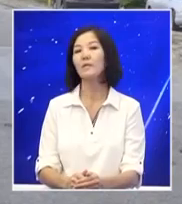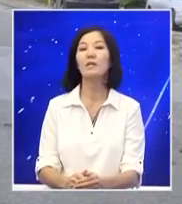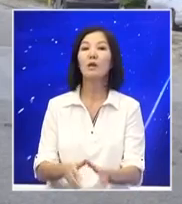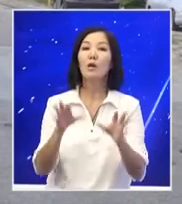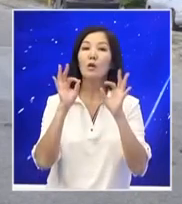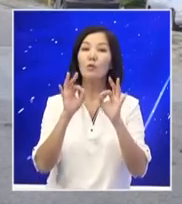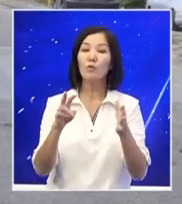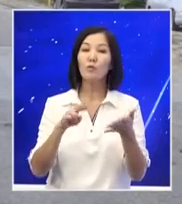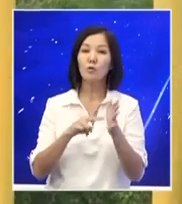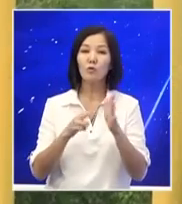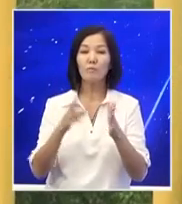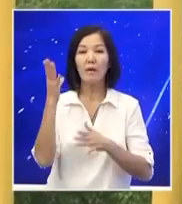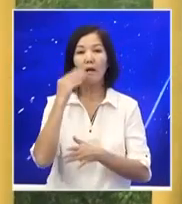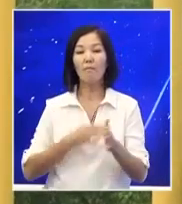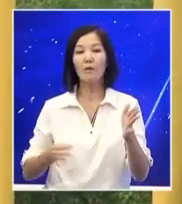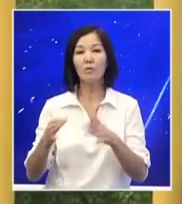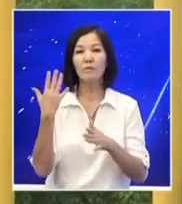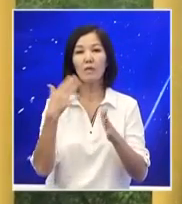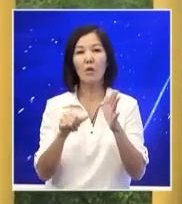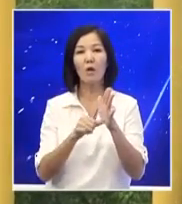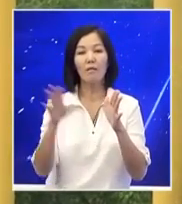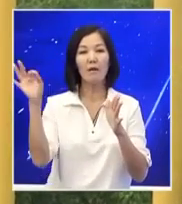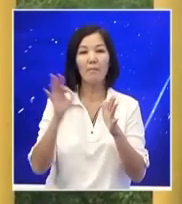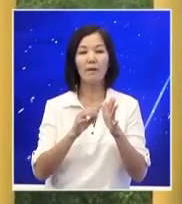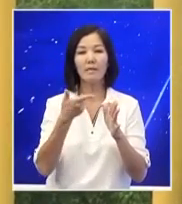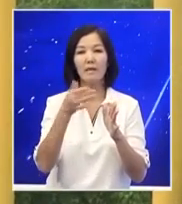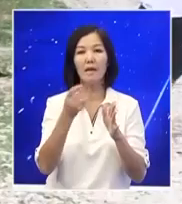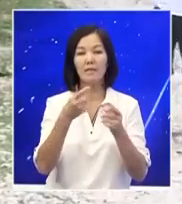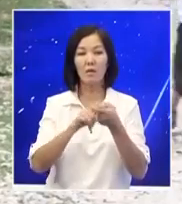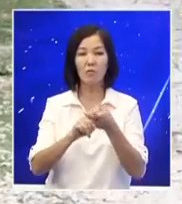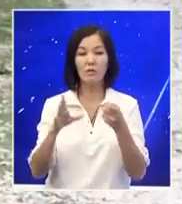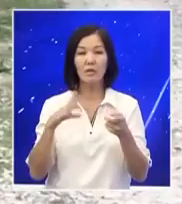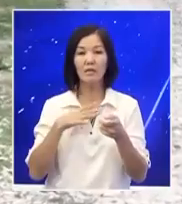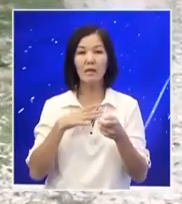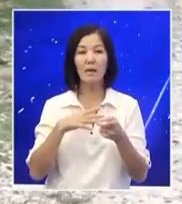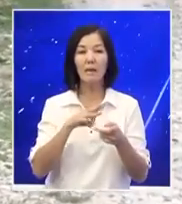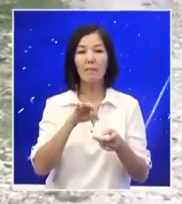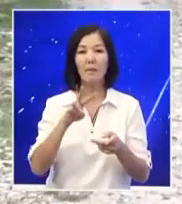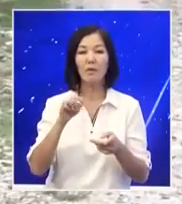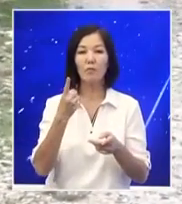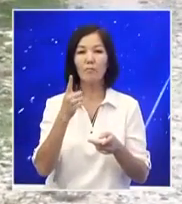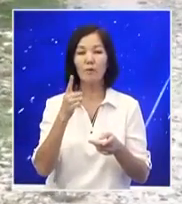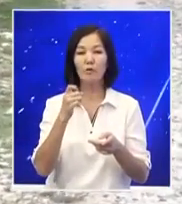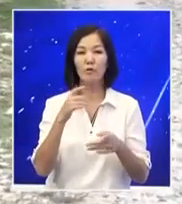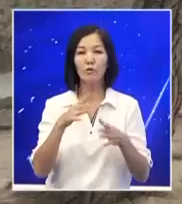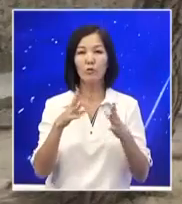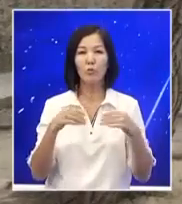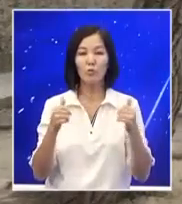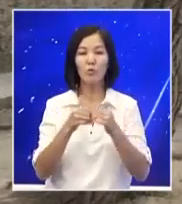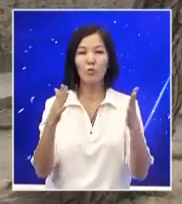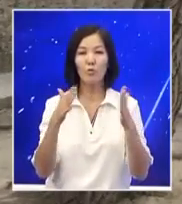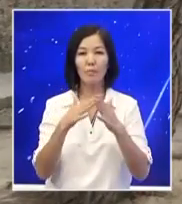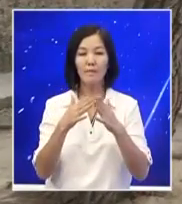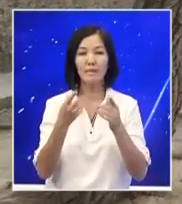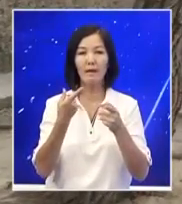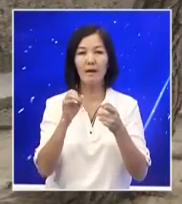жоспар сауапты. Алматы облысы халқының 56% табиғи газға қол жеткізді. 1 100 000 тұрғын көгілдір отын қызығын көріп отыр.